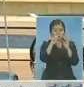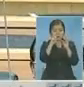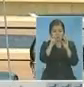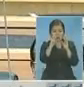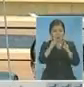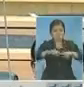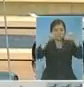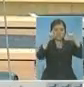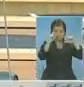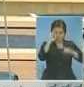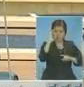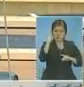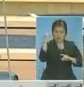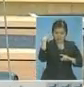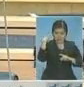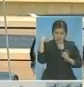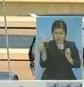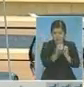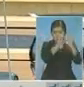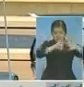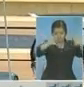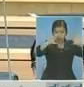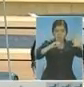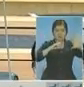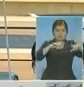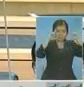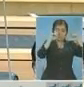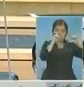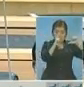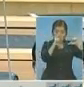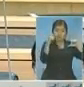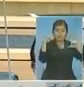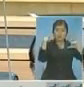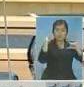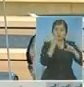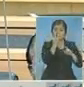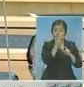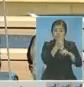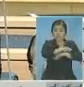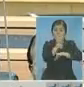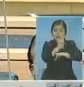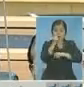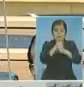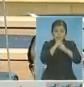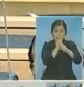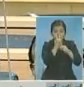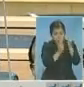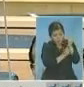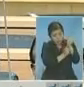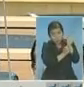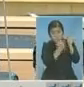มันเขาเสียหายนะครับแล้วก็ทำให้รัฐบาลเสียหายด้วยที่ตูดกาแฟนี่มันมีวันเดือนผลิตคุณรังสิมาไม่ได้เปิดตูดดู